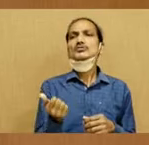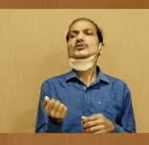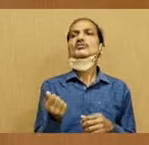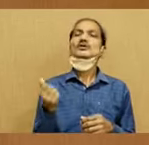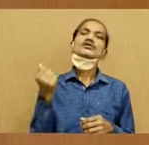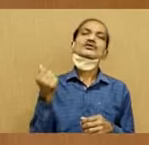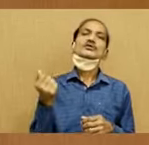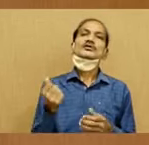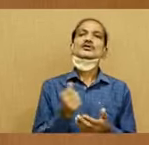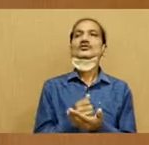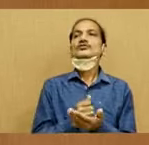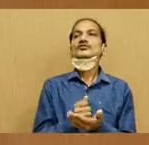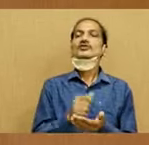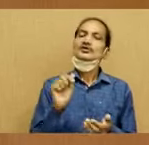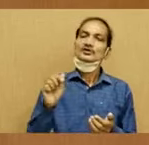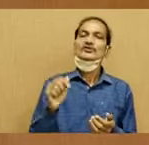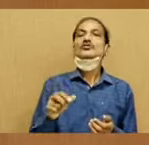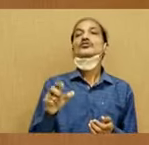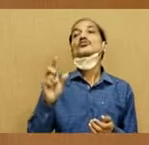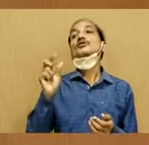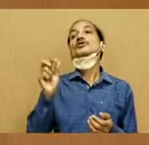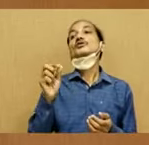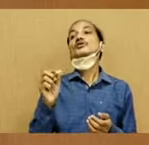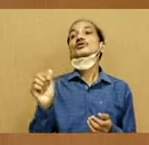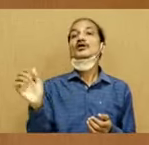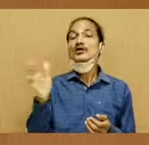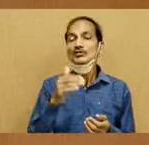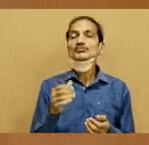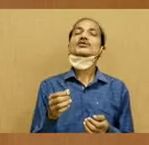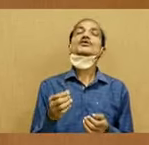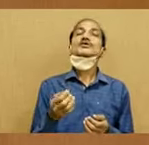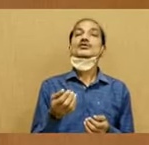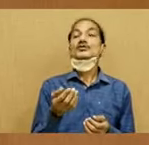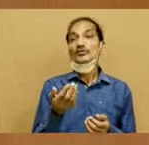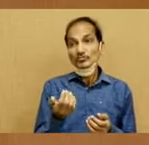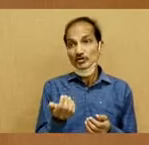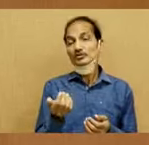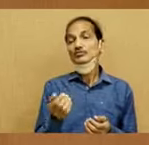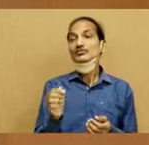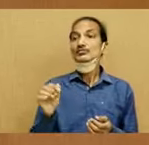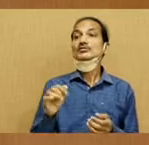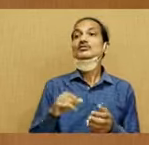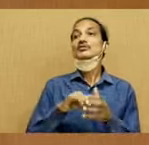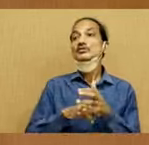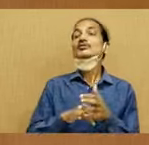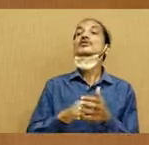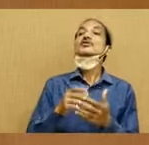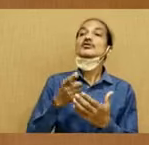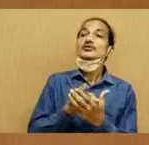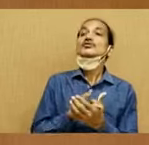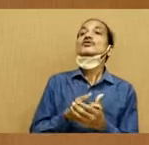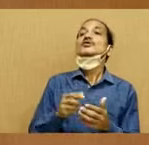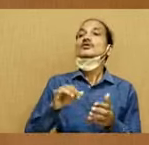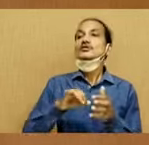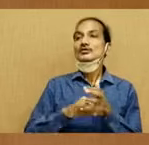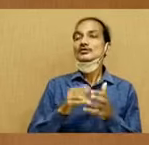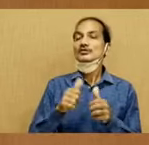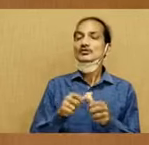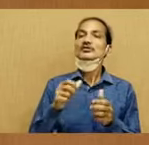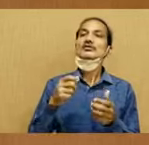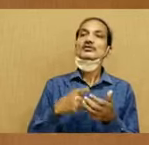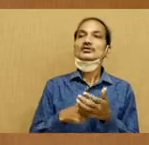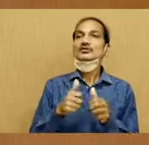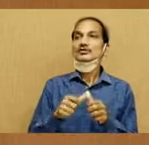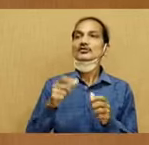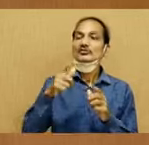ପ୍ରଥମ ଆମେ ପାଇଛୁ ଶ୍ରୀଯୁକ୍ତ ଶରତ ପାଇକରାୟ ମହୋଦୟ, ଯିଏକି ରେସିଡେଣ୍ଟ ଏଡିଟର ଅଛନ୍ତି